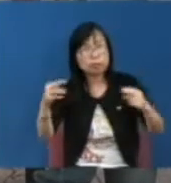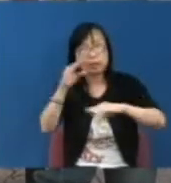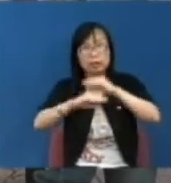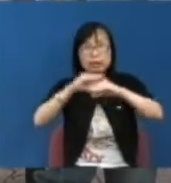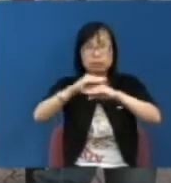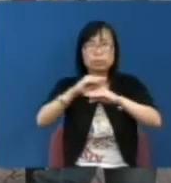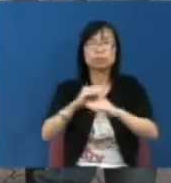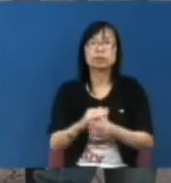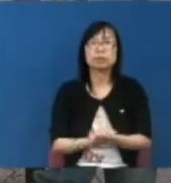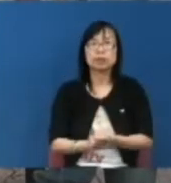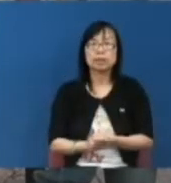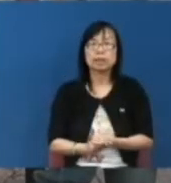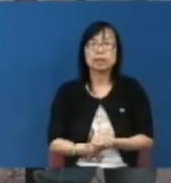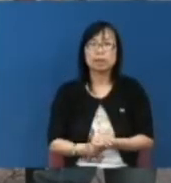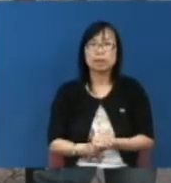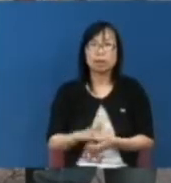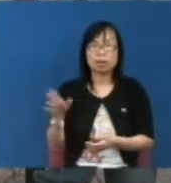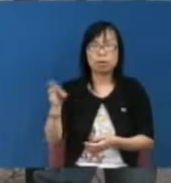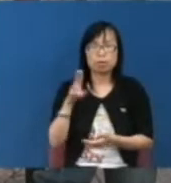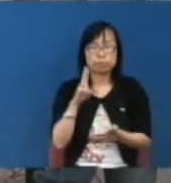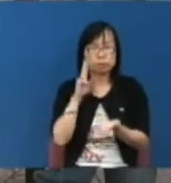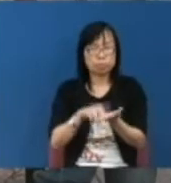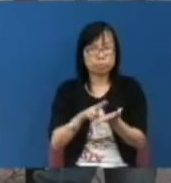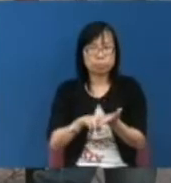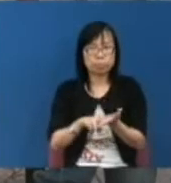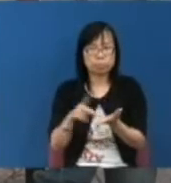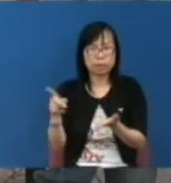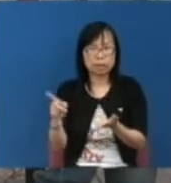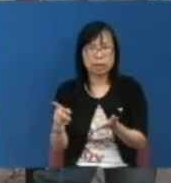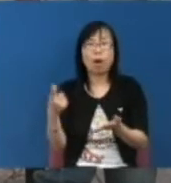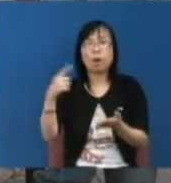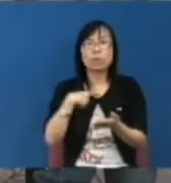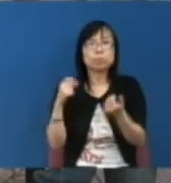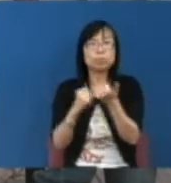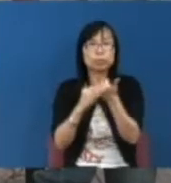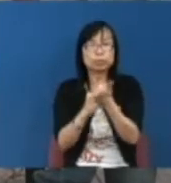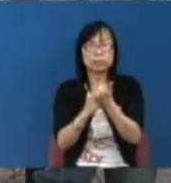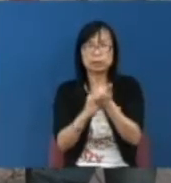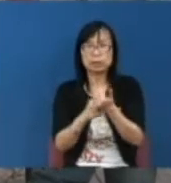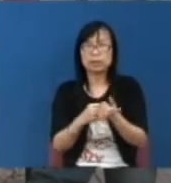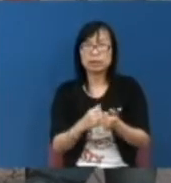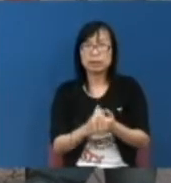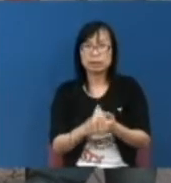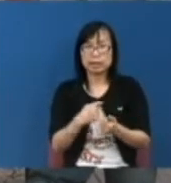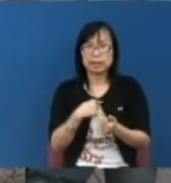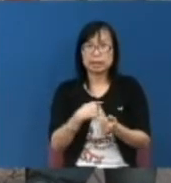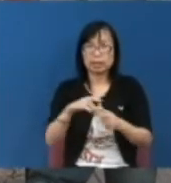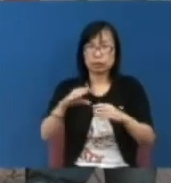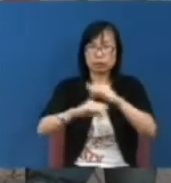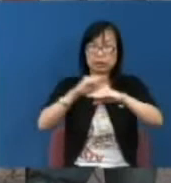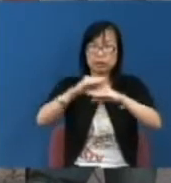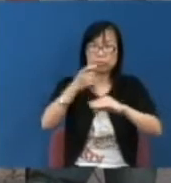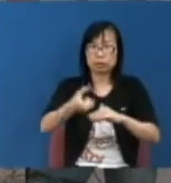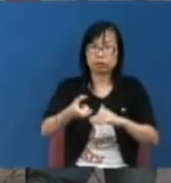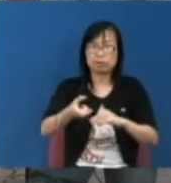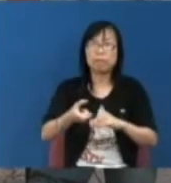話整體可能我相信我當然我係支持嘅，即係話大概我諗都要成個建築費。